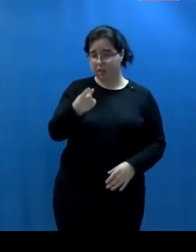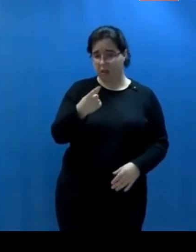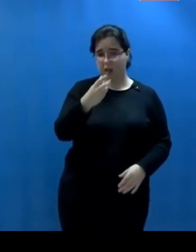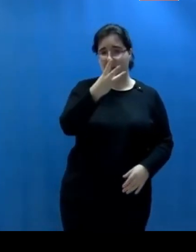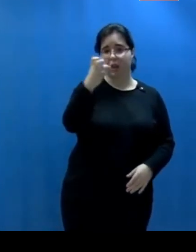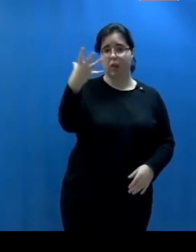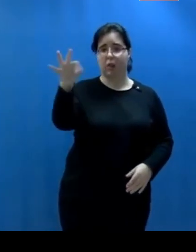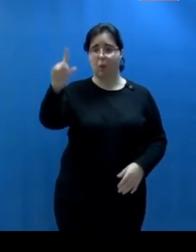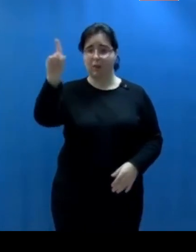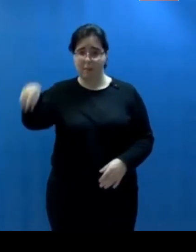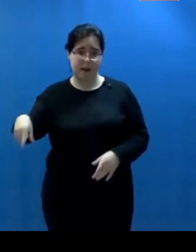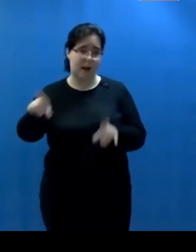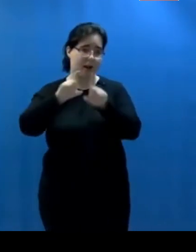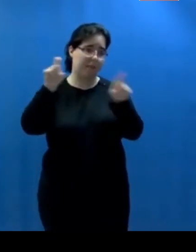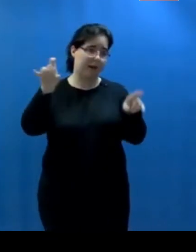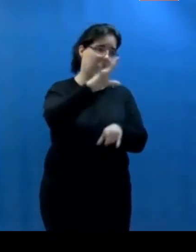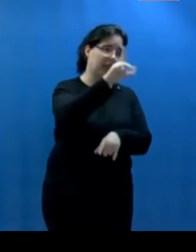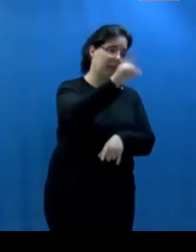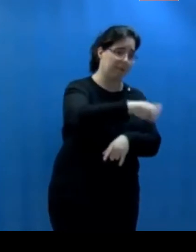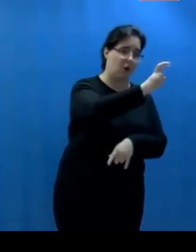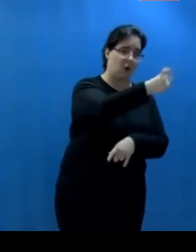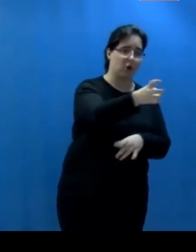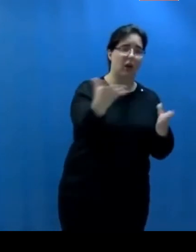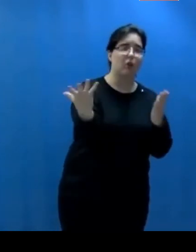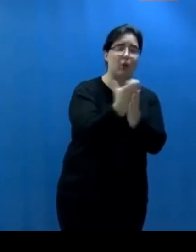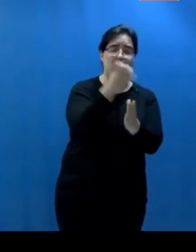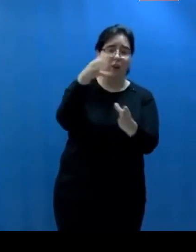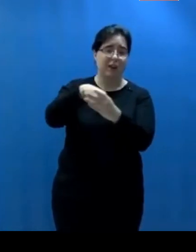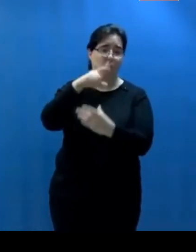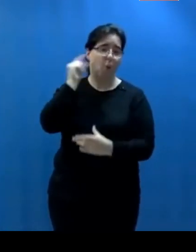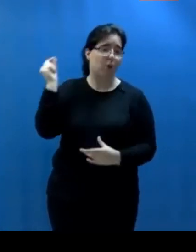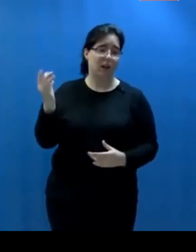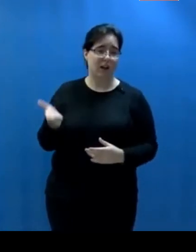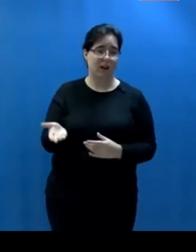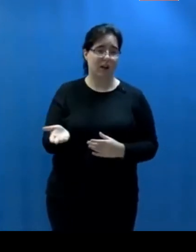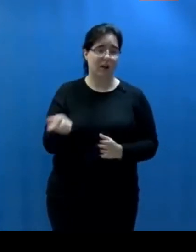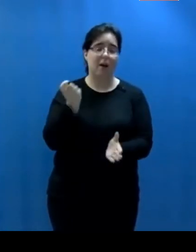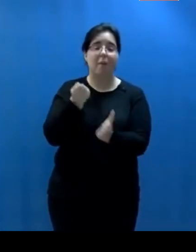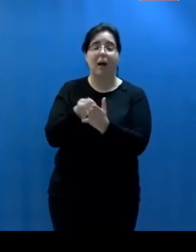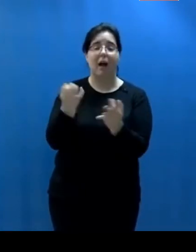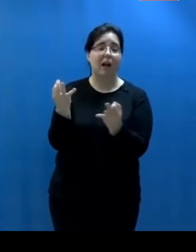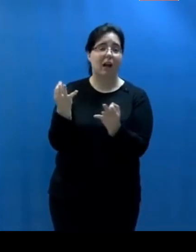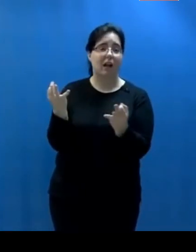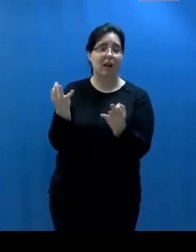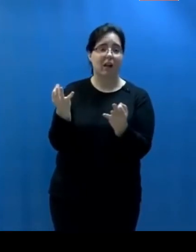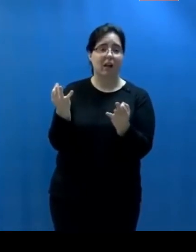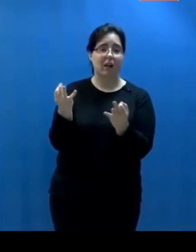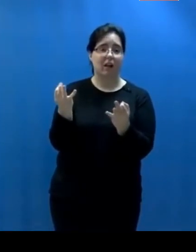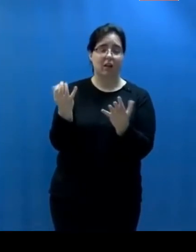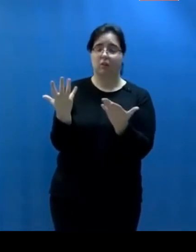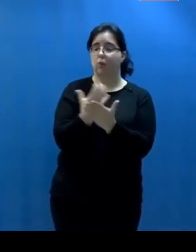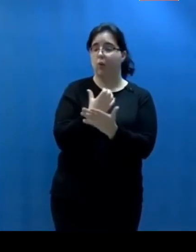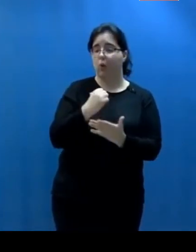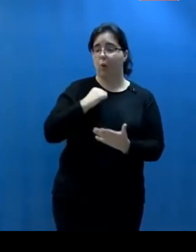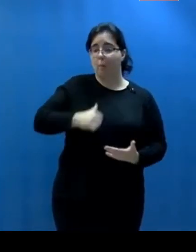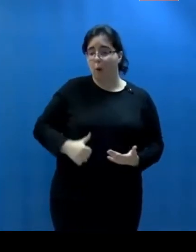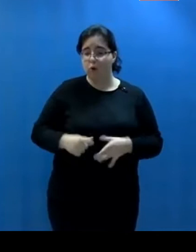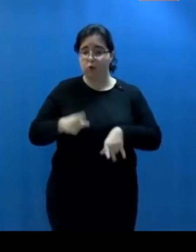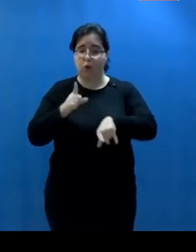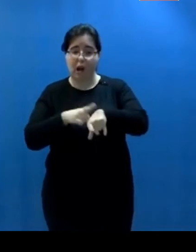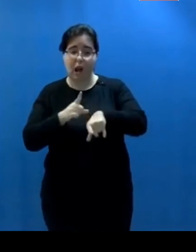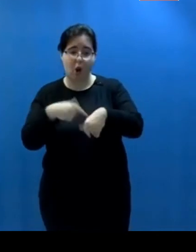d'una altra, 15.000 d'una altra, tot és a la curtel. I per a pagar què? Pues bueno, n'hi havia de tot, n'hi havia bolsos, n'hi havia rellotges, n'hi havia